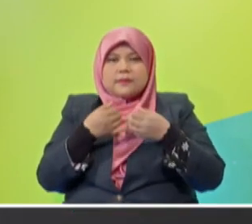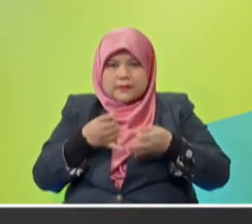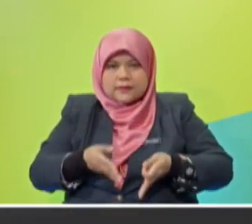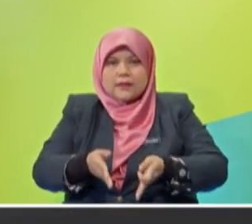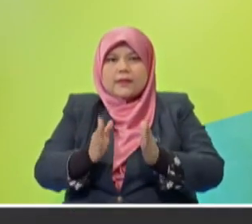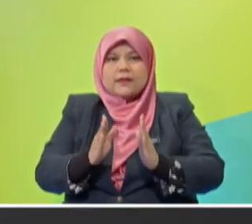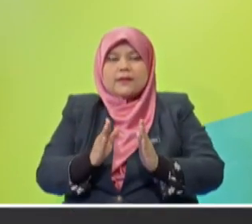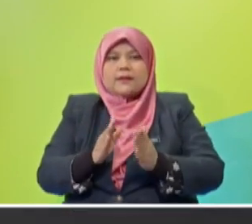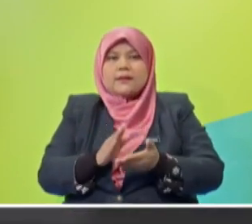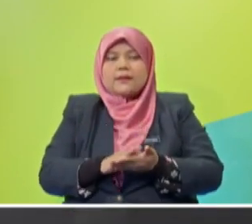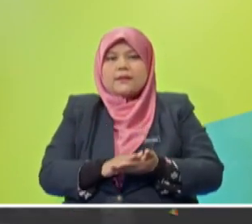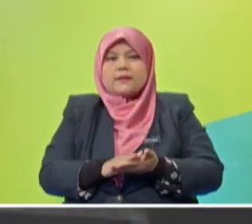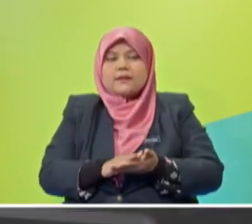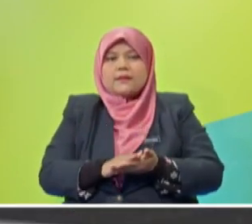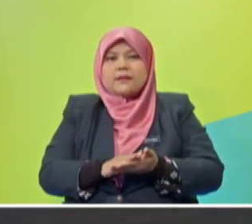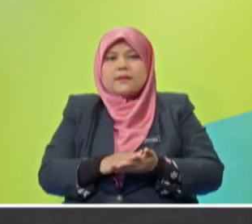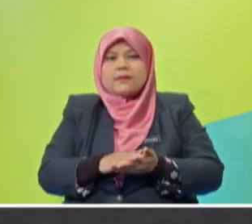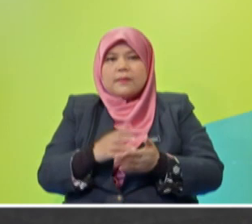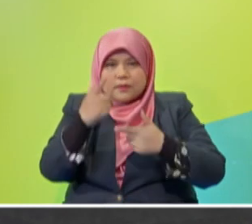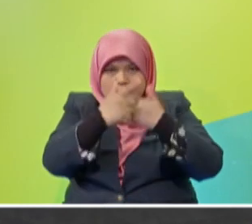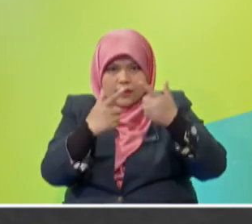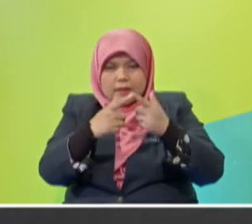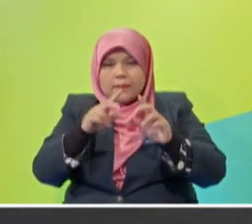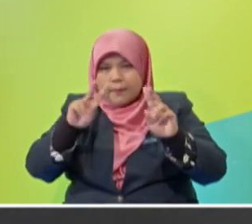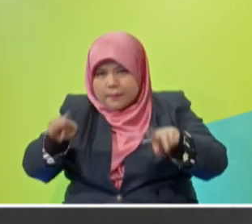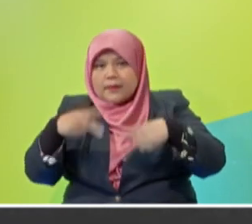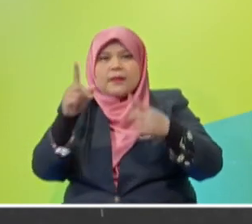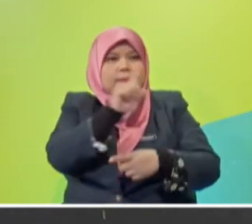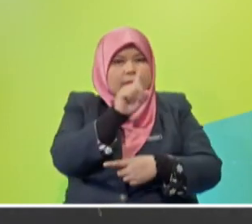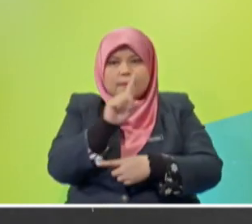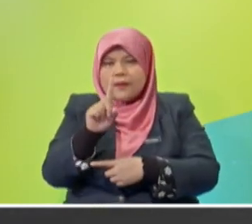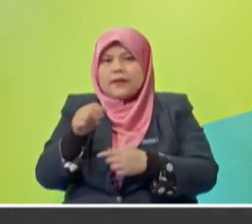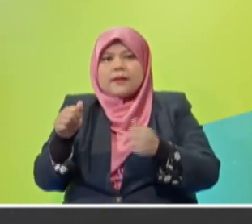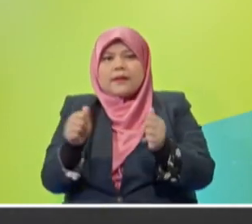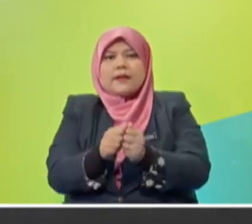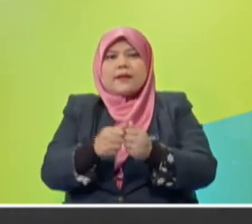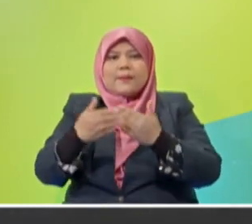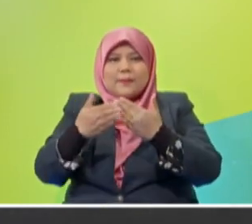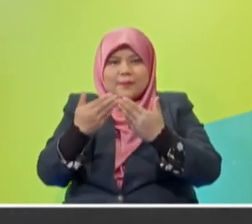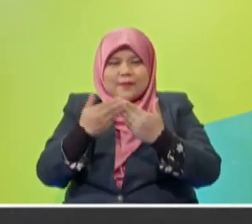raya, lancongan dapat ke mana-mana sahaja dengan mudah. Betul kan cikgu?